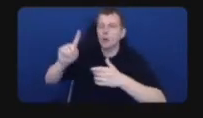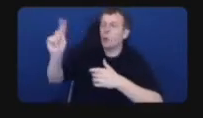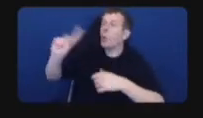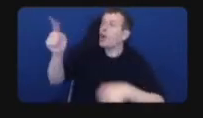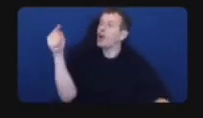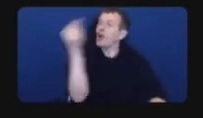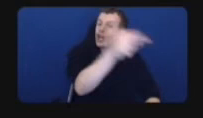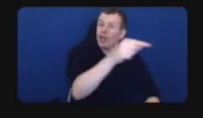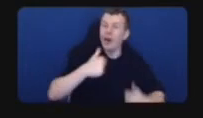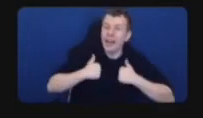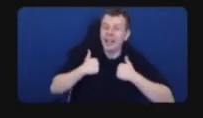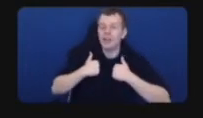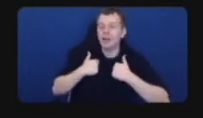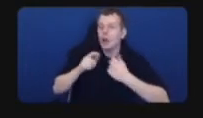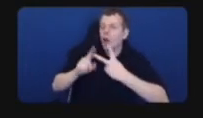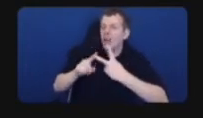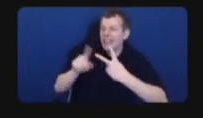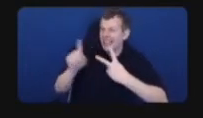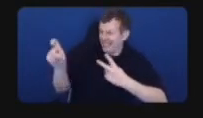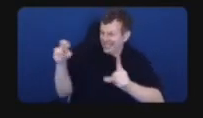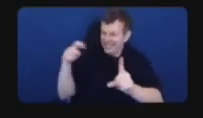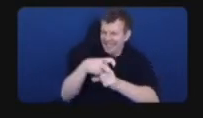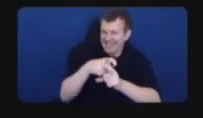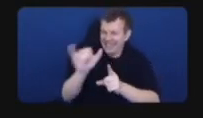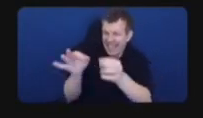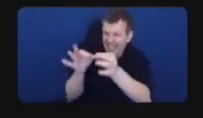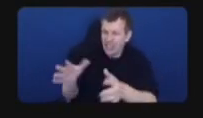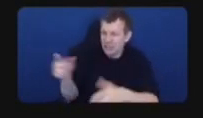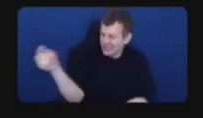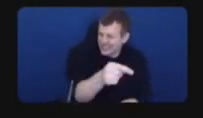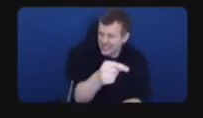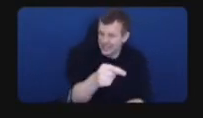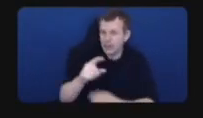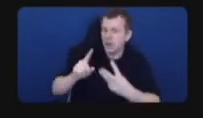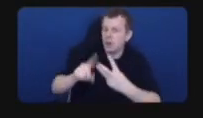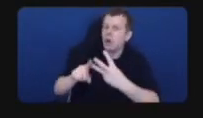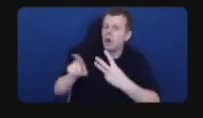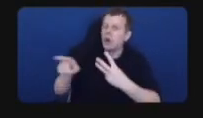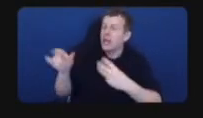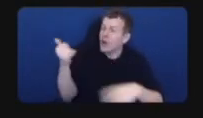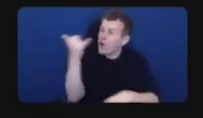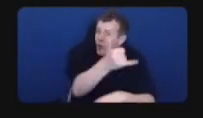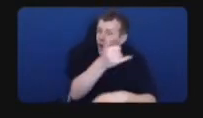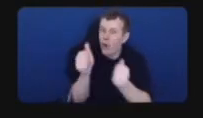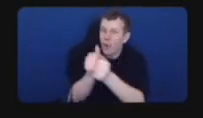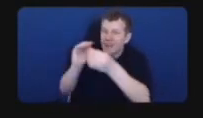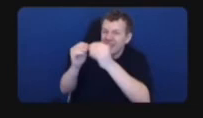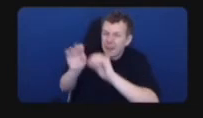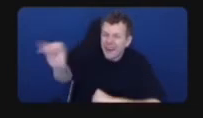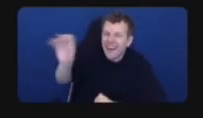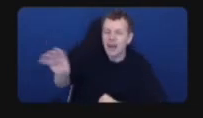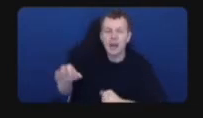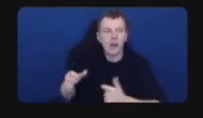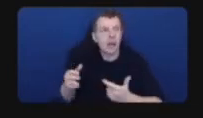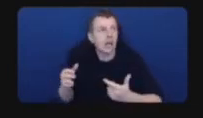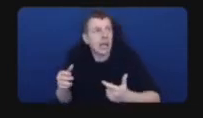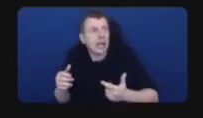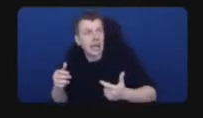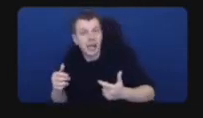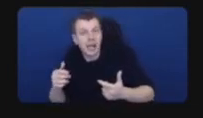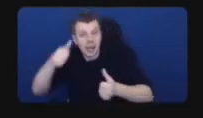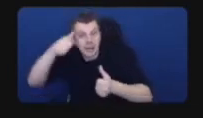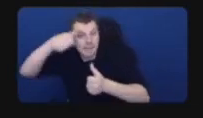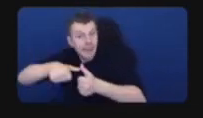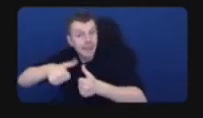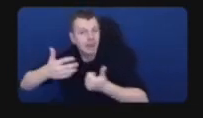可以把也准备好笔和纸，如果有人告诉你你去避难所是去哪里哪个地方哪个地址，